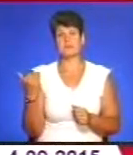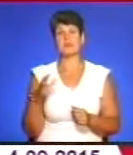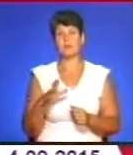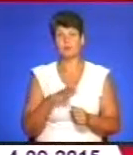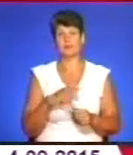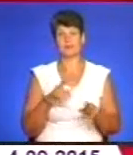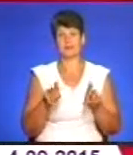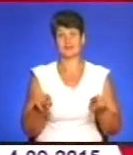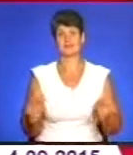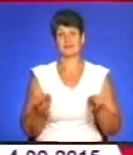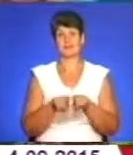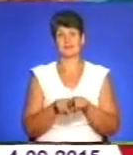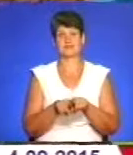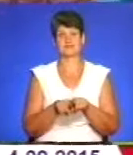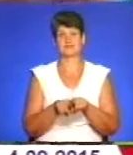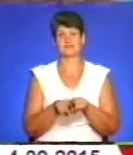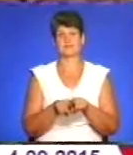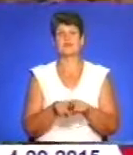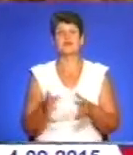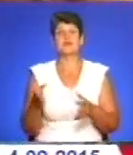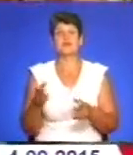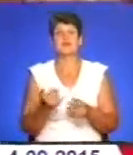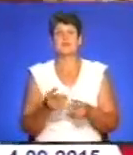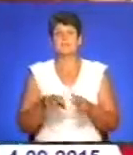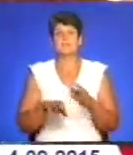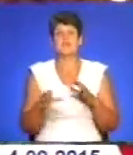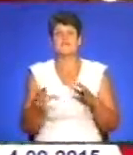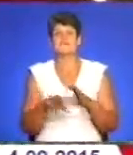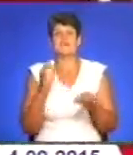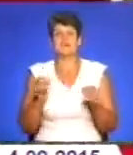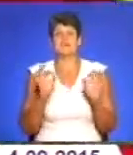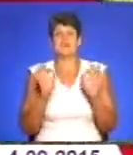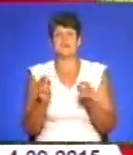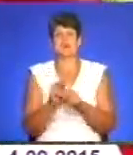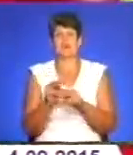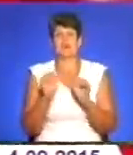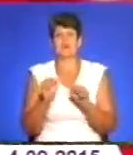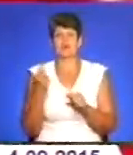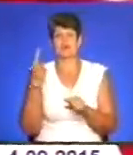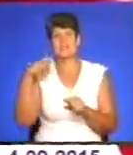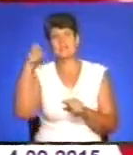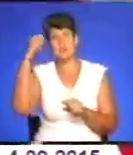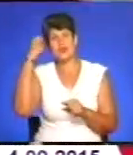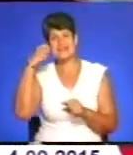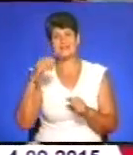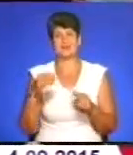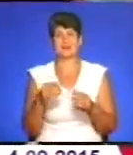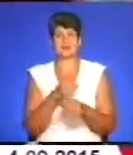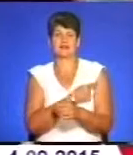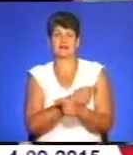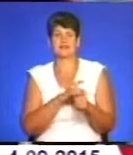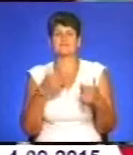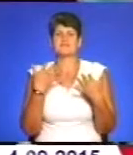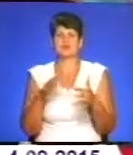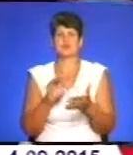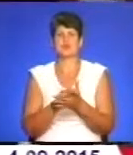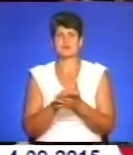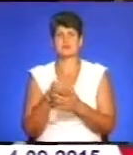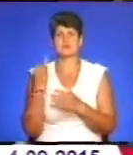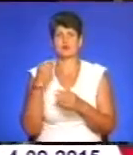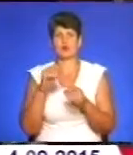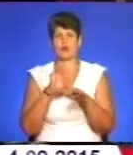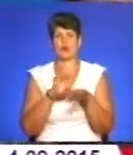була такою ж, так, Стеф? Підібрати правильне лікування для Стефочки може одна з турецьких клінік. Там вже ознайомилися з історією